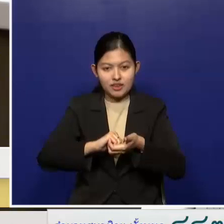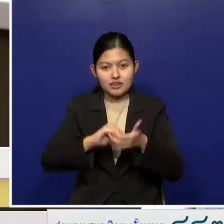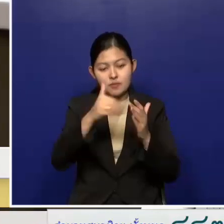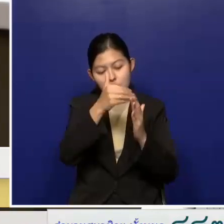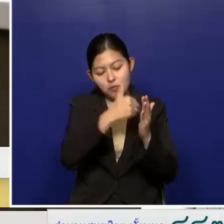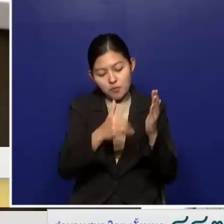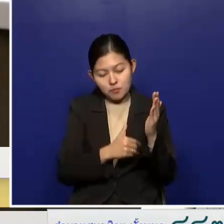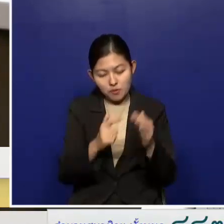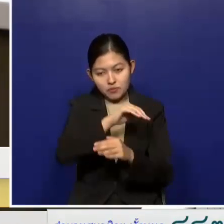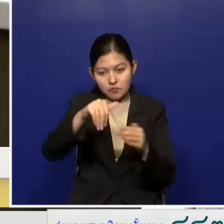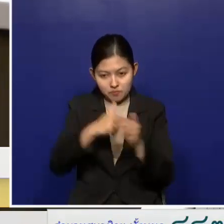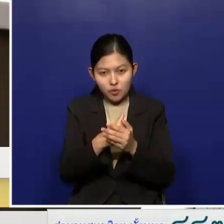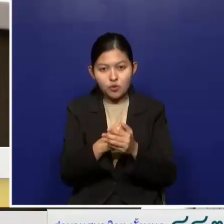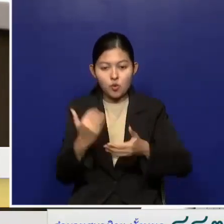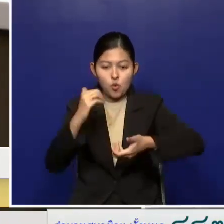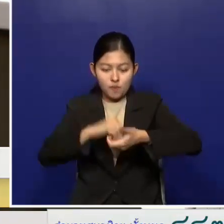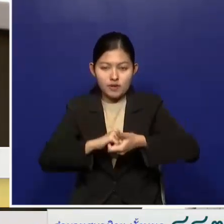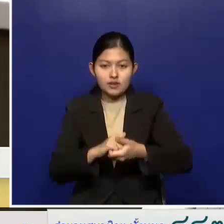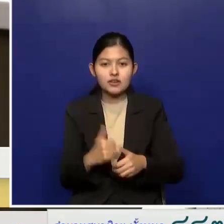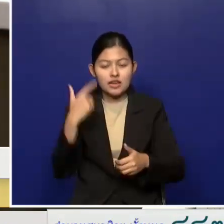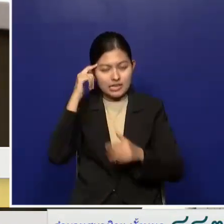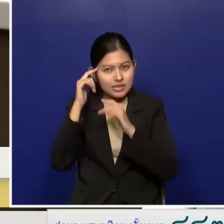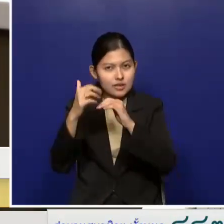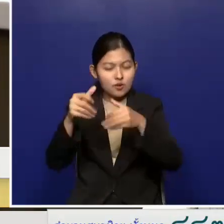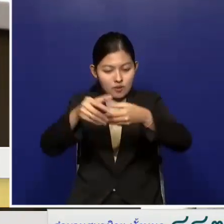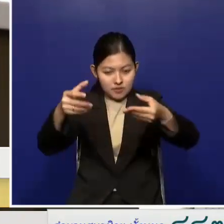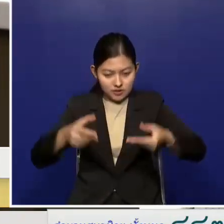ริงค่ะท่านประธานเราก็หวังว่ารายงานฉบับนี้จะนำไป